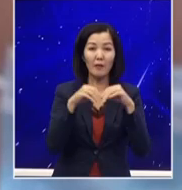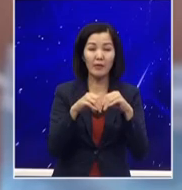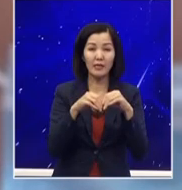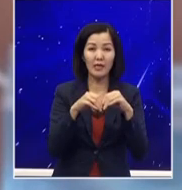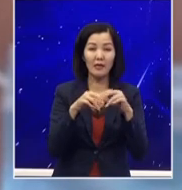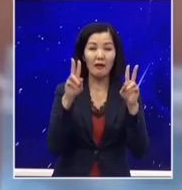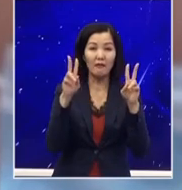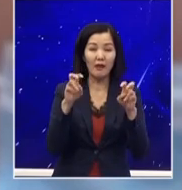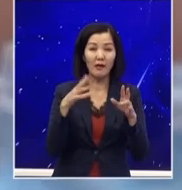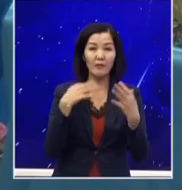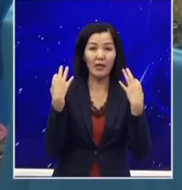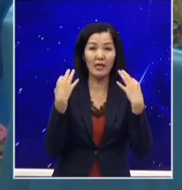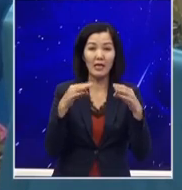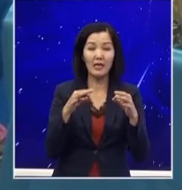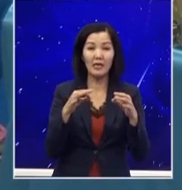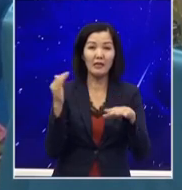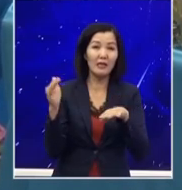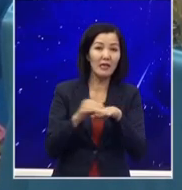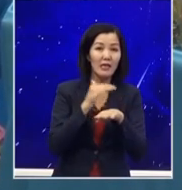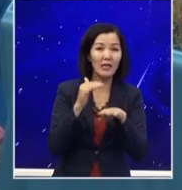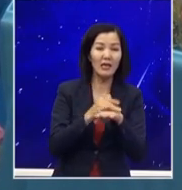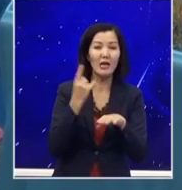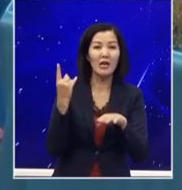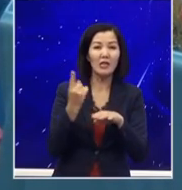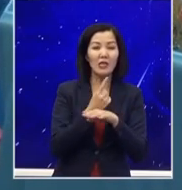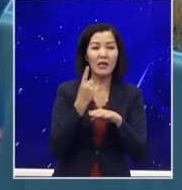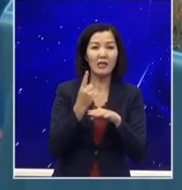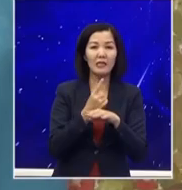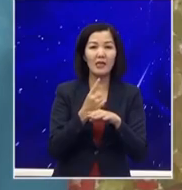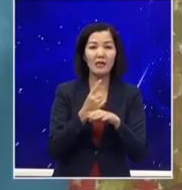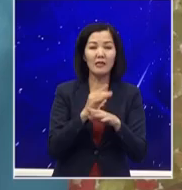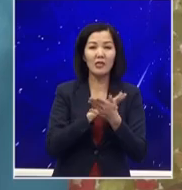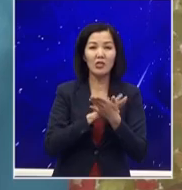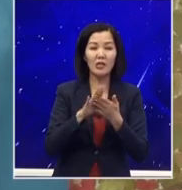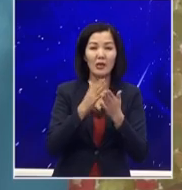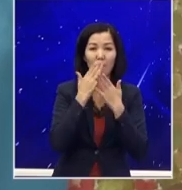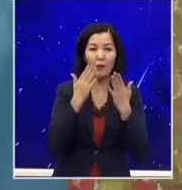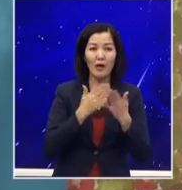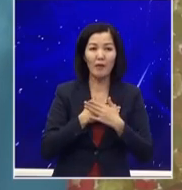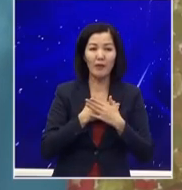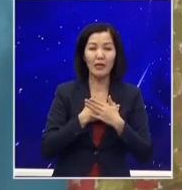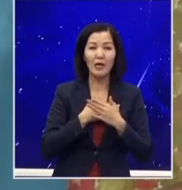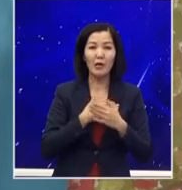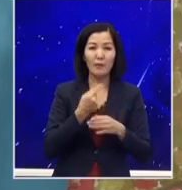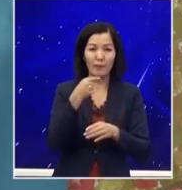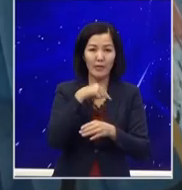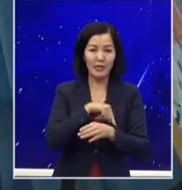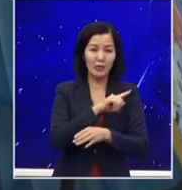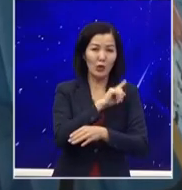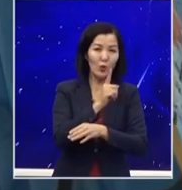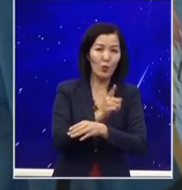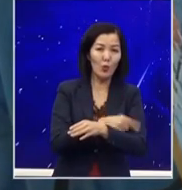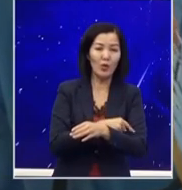ғұмыр, еркіндік пен еркелік, жалғыздықтан ада риясыз махаббат, болмысындағы өрлік пен асау жастық